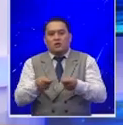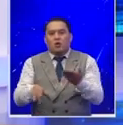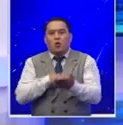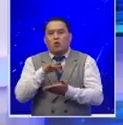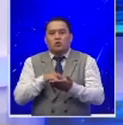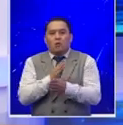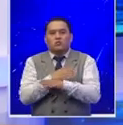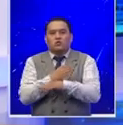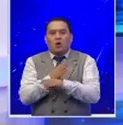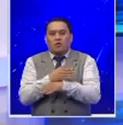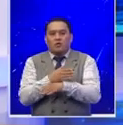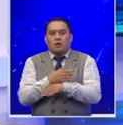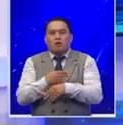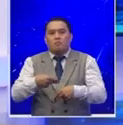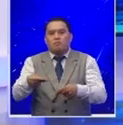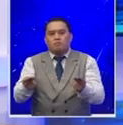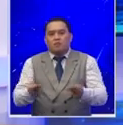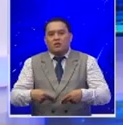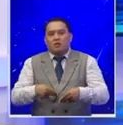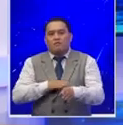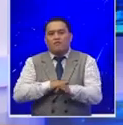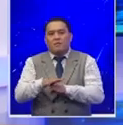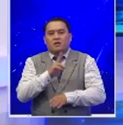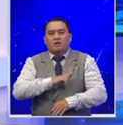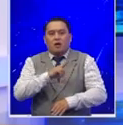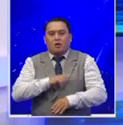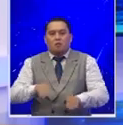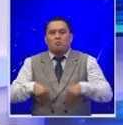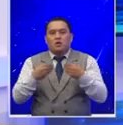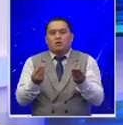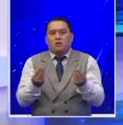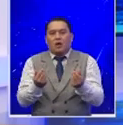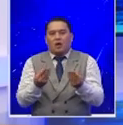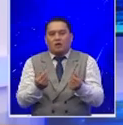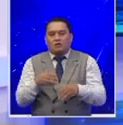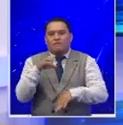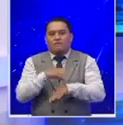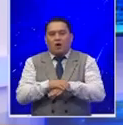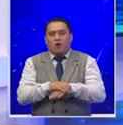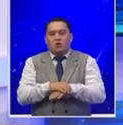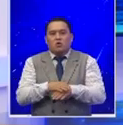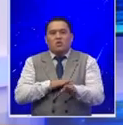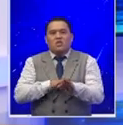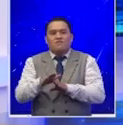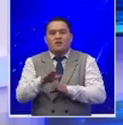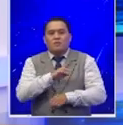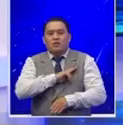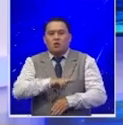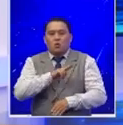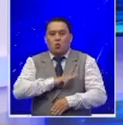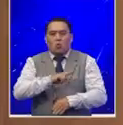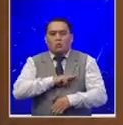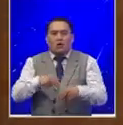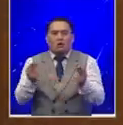Капшагай подозреваются в подписании акта выполненных работ и перечислении денежных средств за фактически невыполненные условия